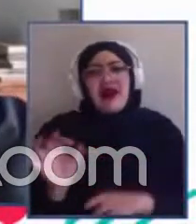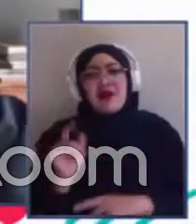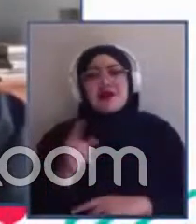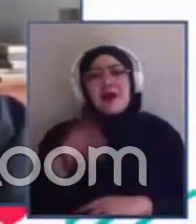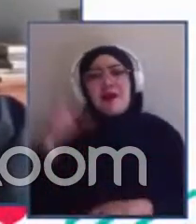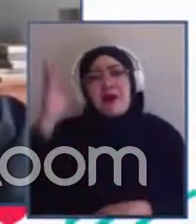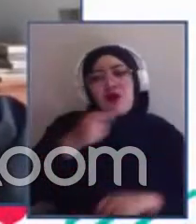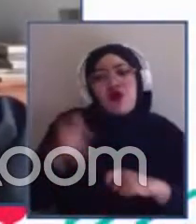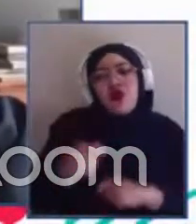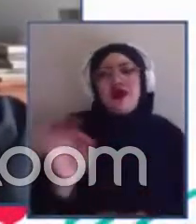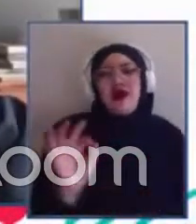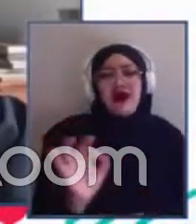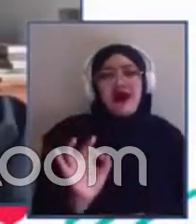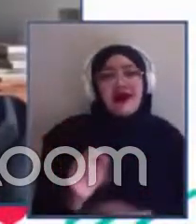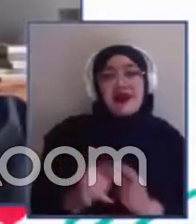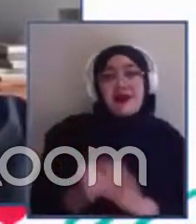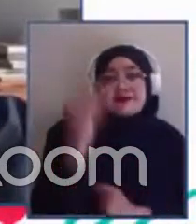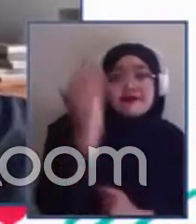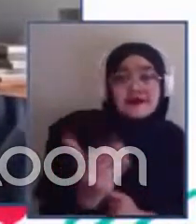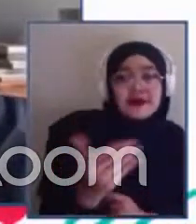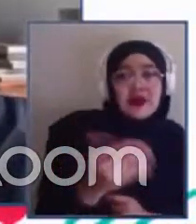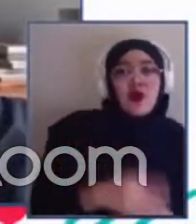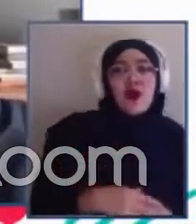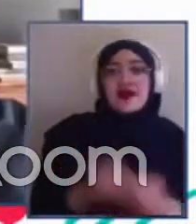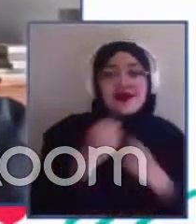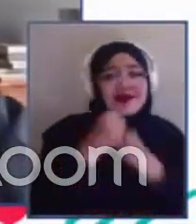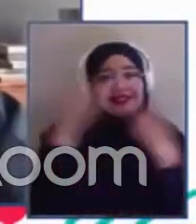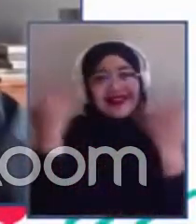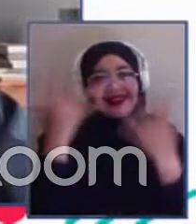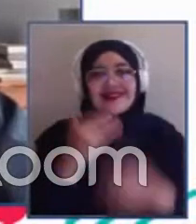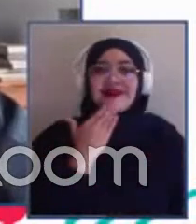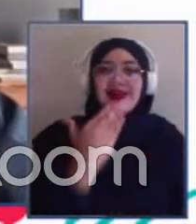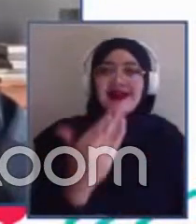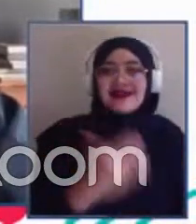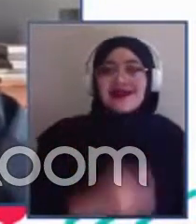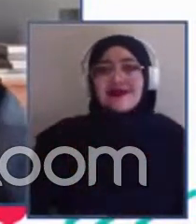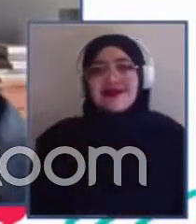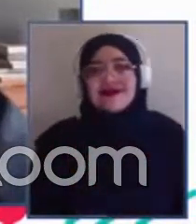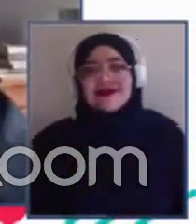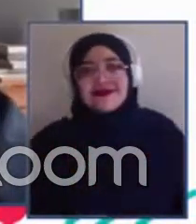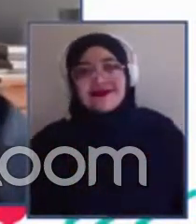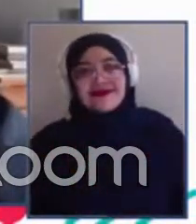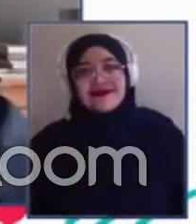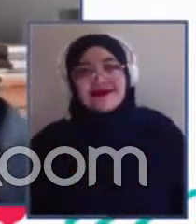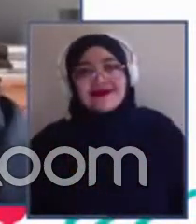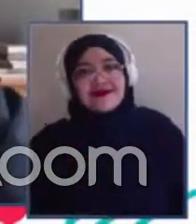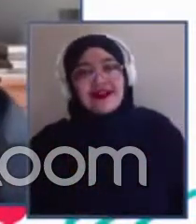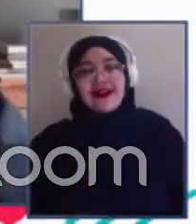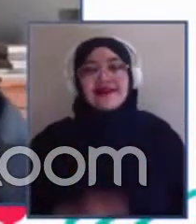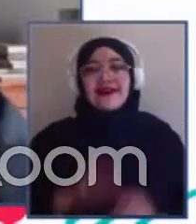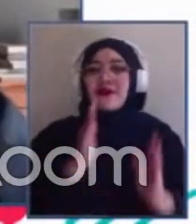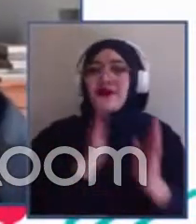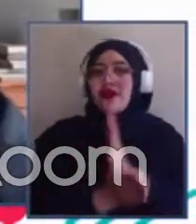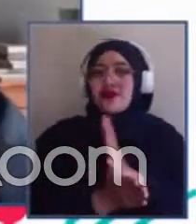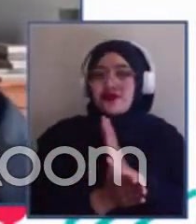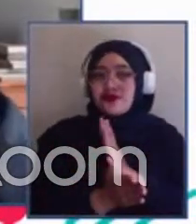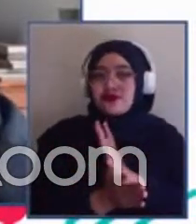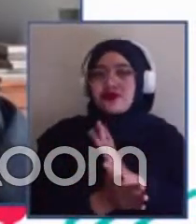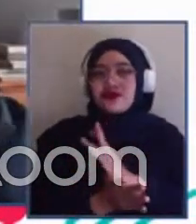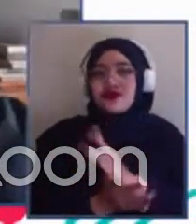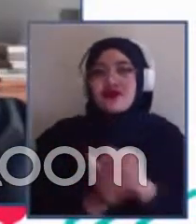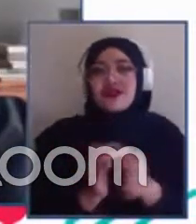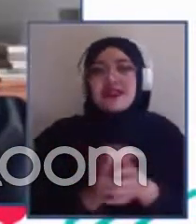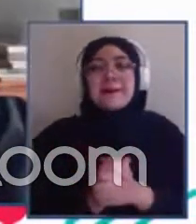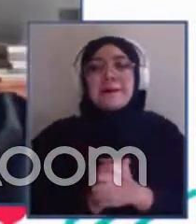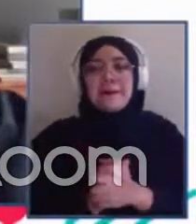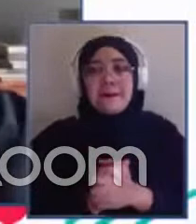kalau Mbak yang menerangkan luar biasa. Thank you so much, Mbak. Thank you, Mbak Dea. Untuk itu saya ingin langsung ini sudah